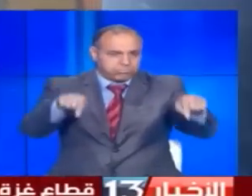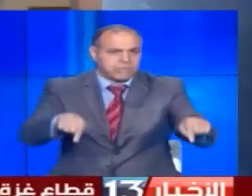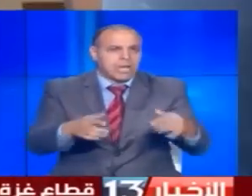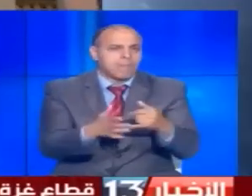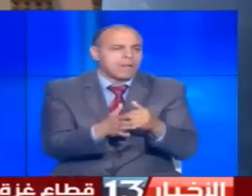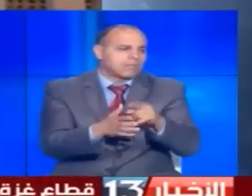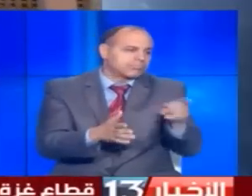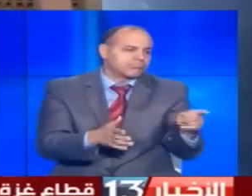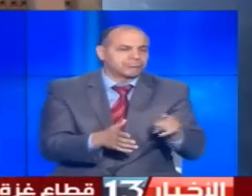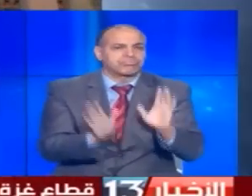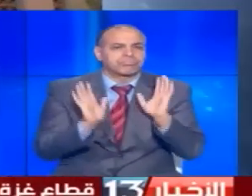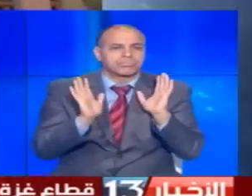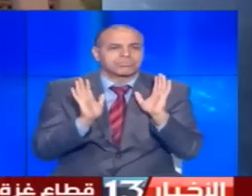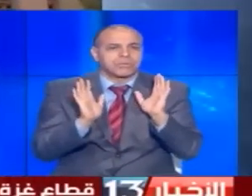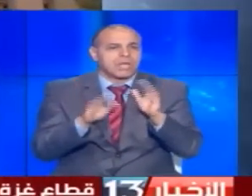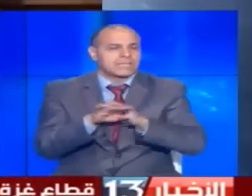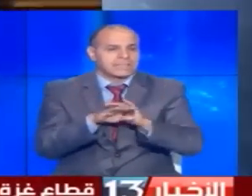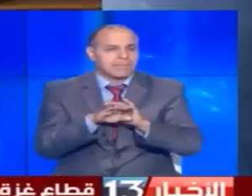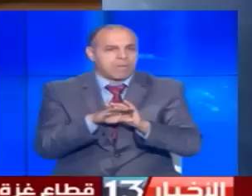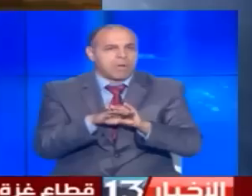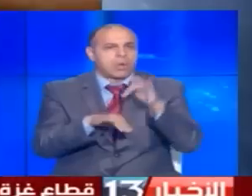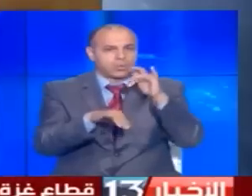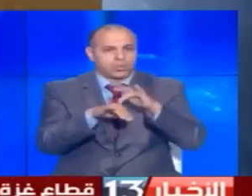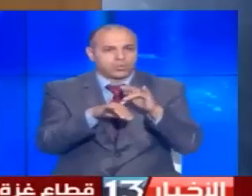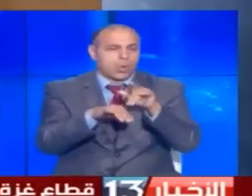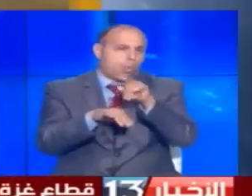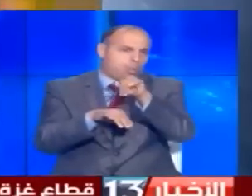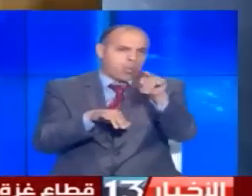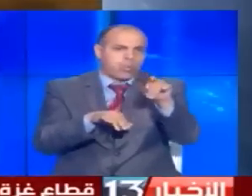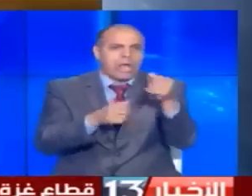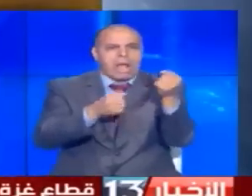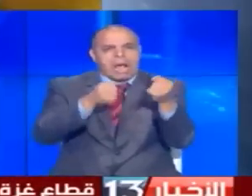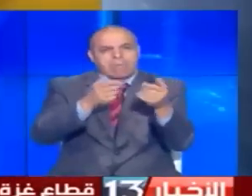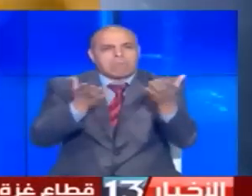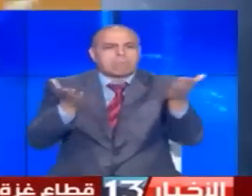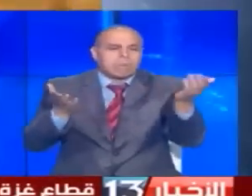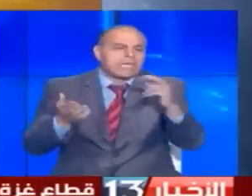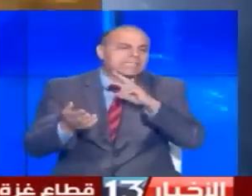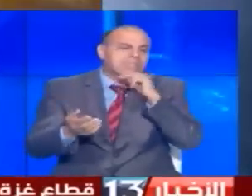مدينة بير السبع متسببا في أضرار مادية، ما أجبر